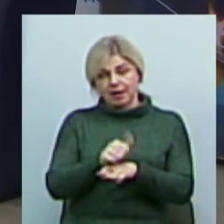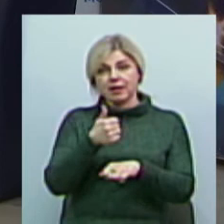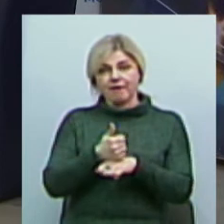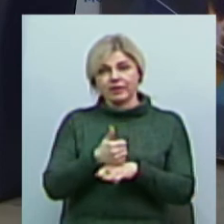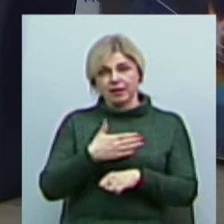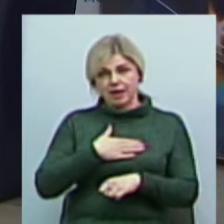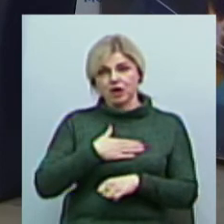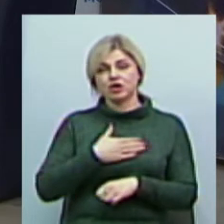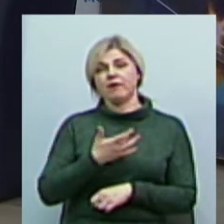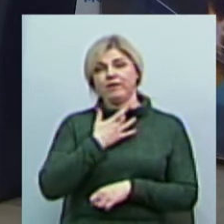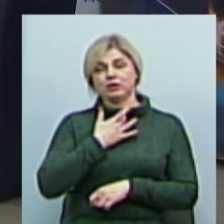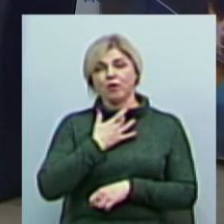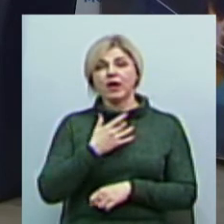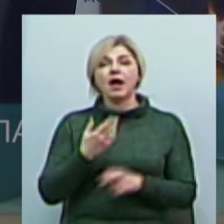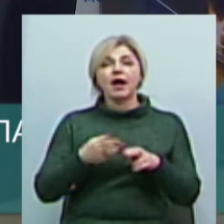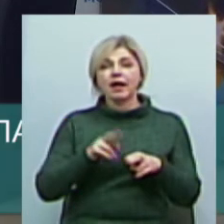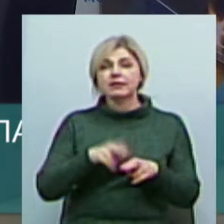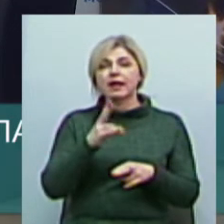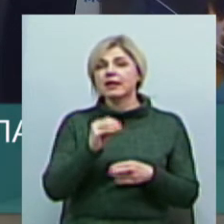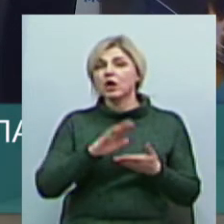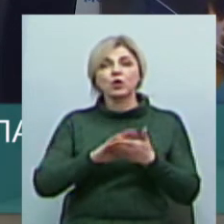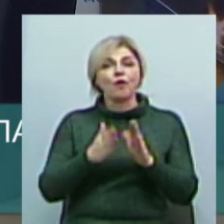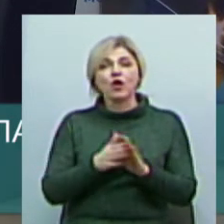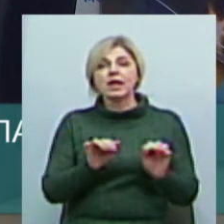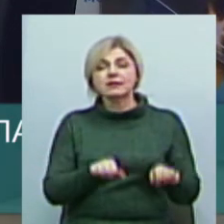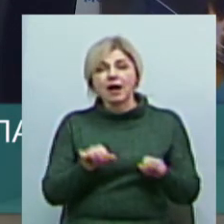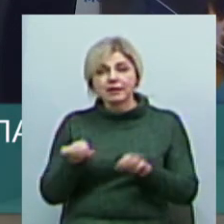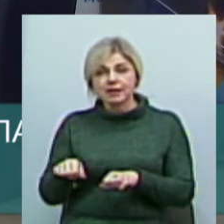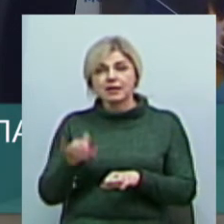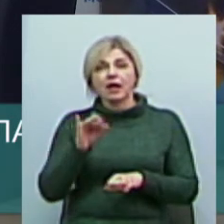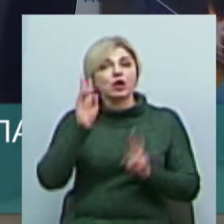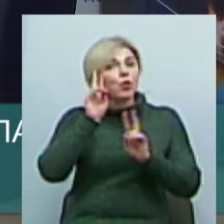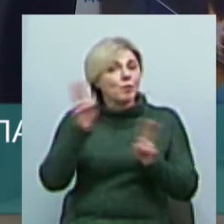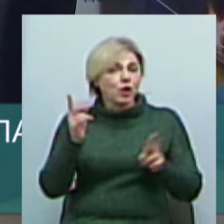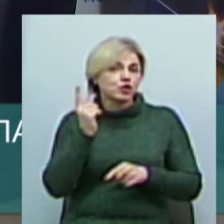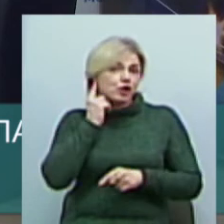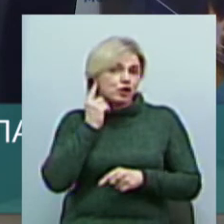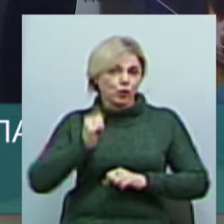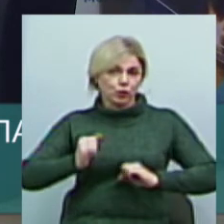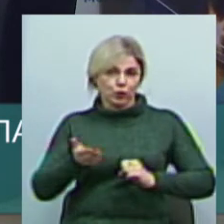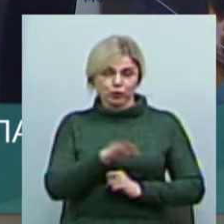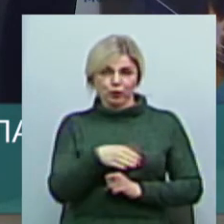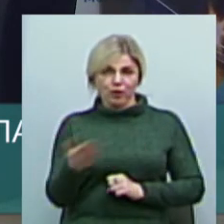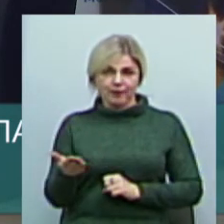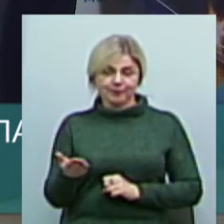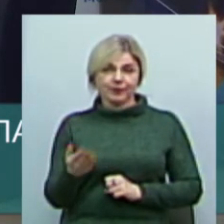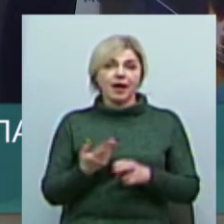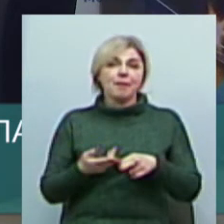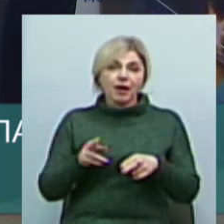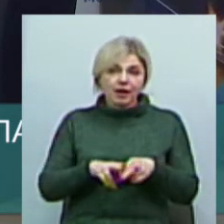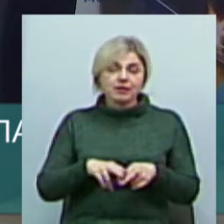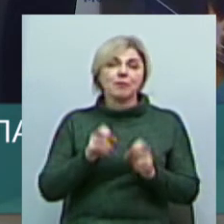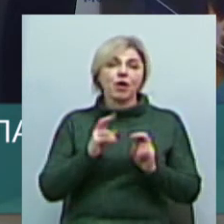вызов – это не договороздатность и не умение услышать друг друга. И поэтому, как вот